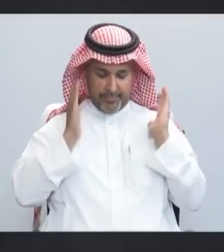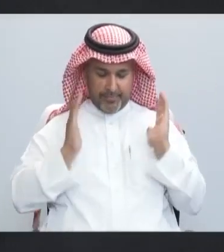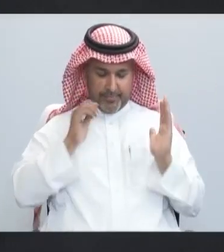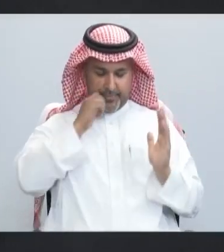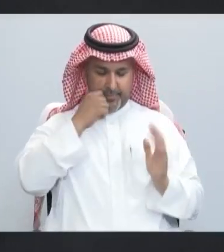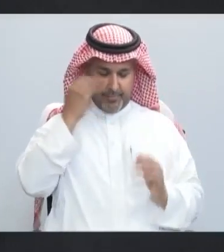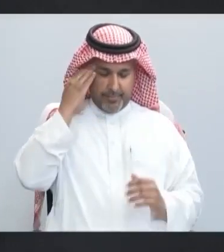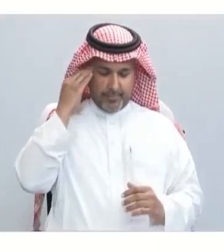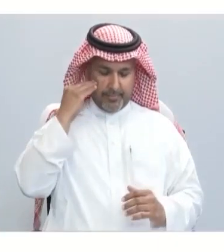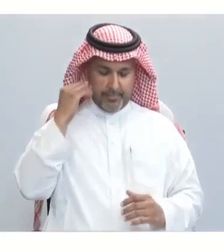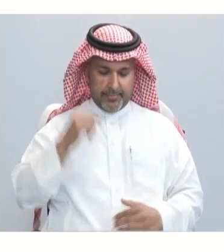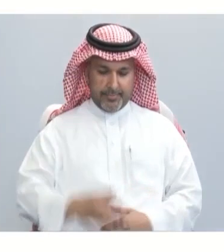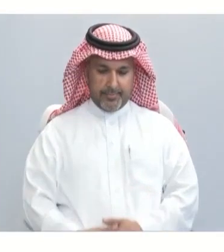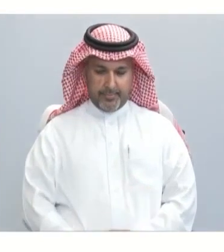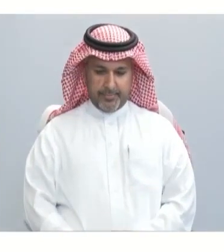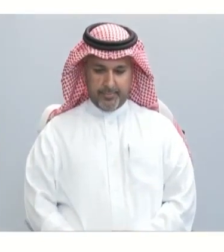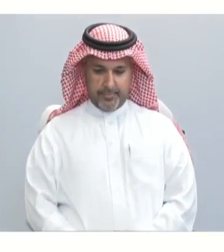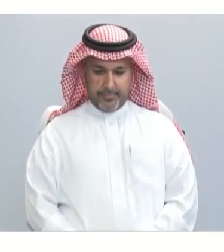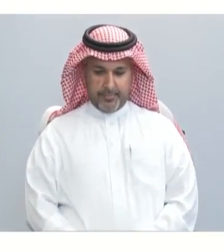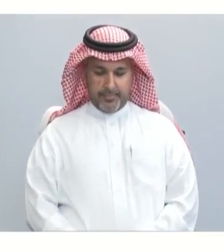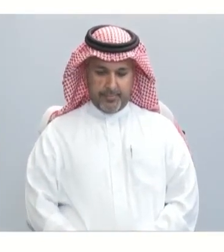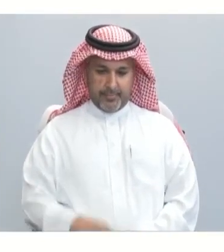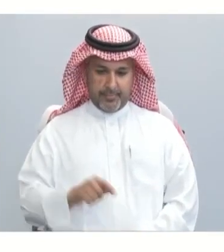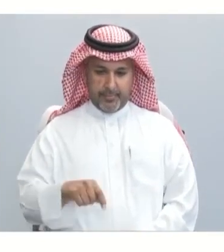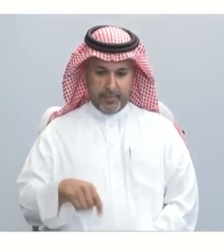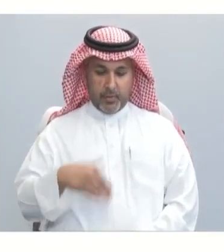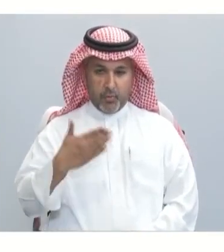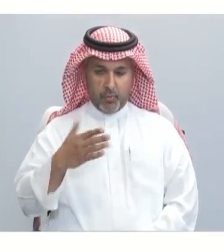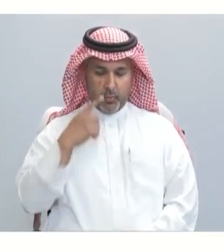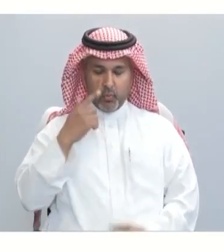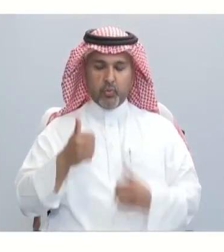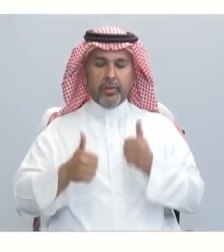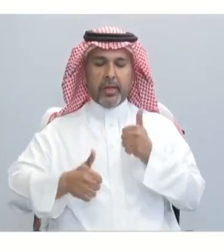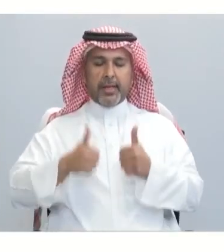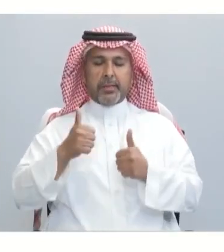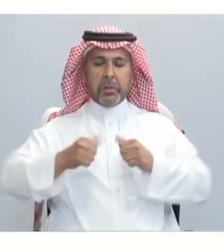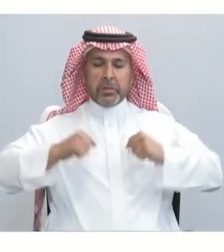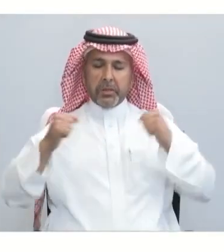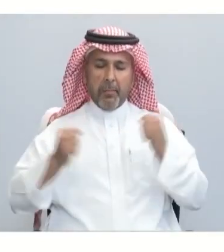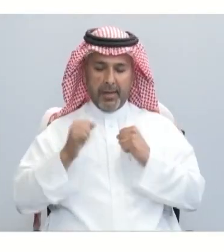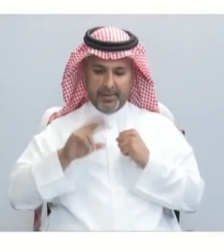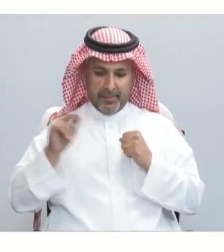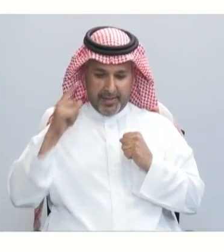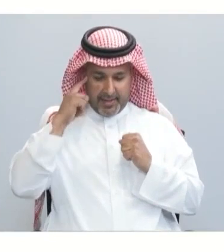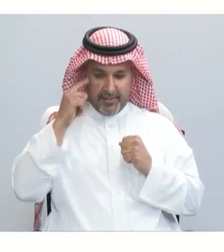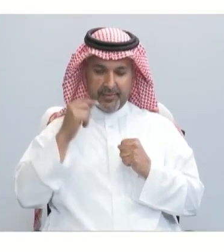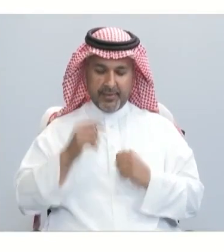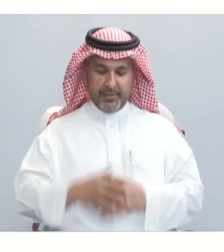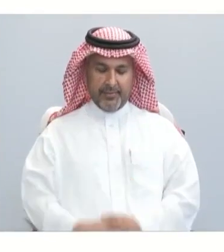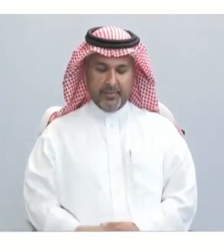والطالبات اليوم ان شاء الله باذن الله راح نحل اختبار الفصل الرابع والاختبار